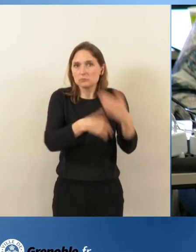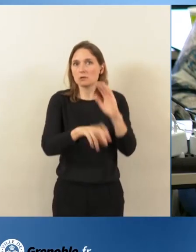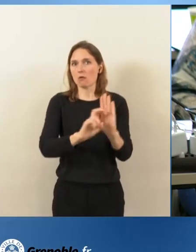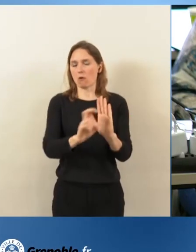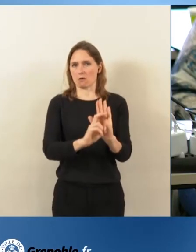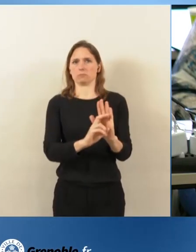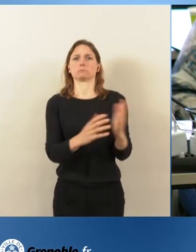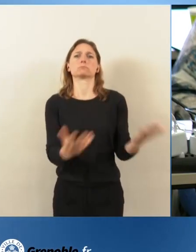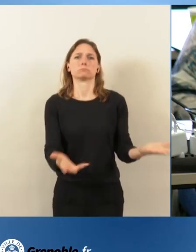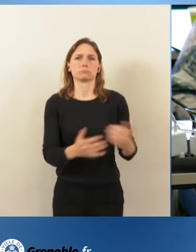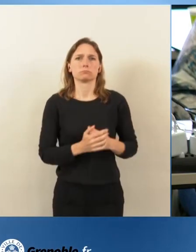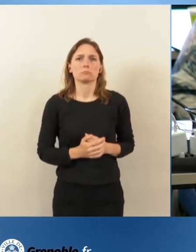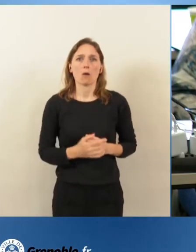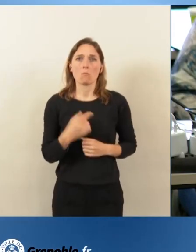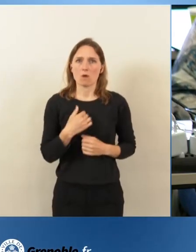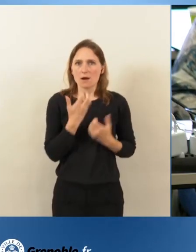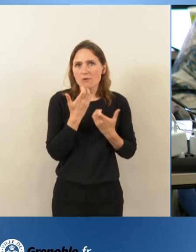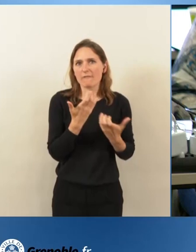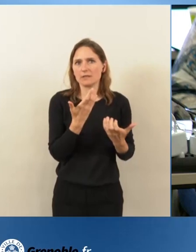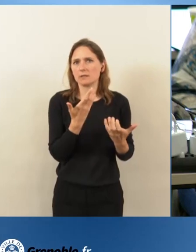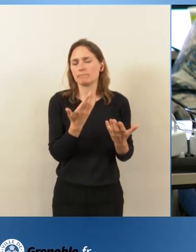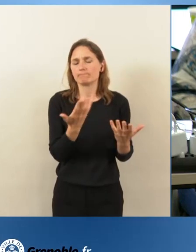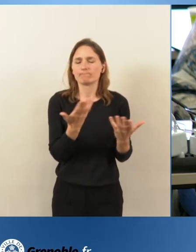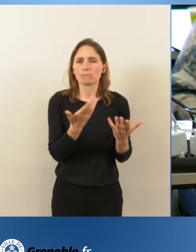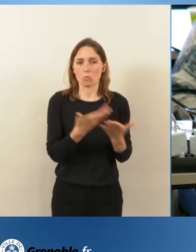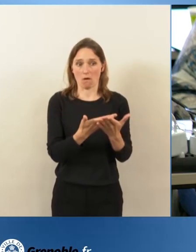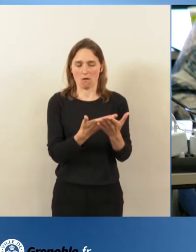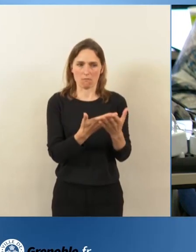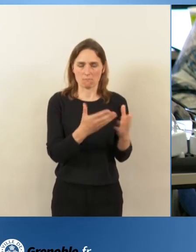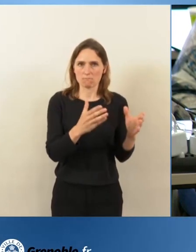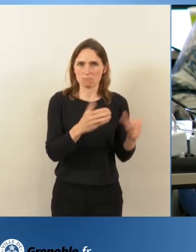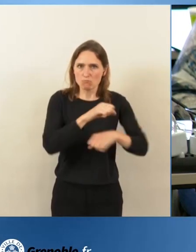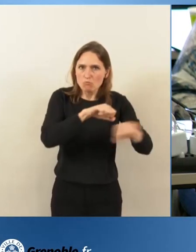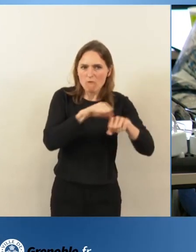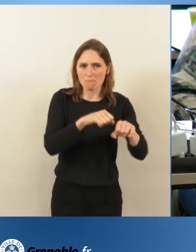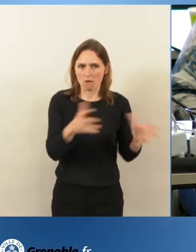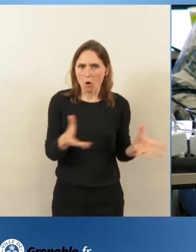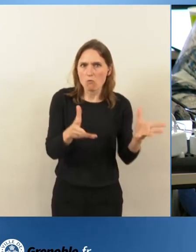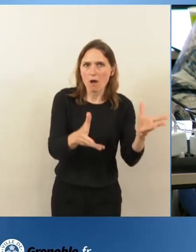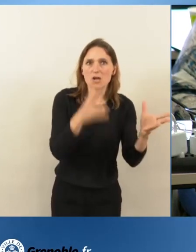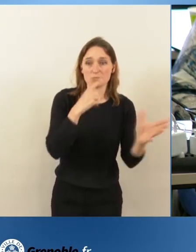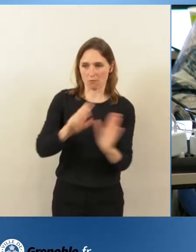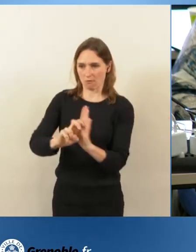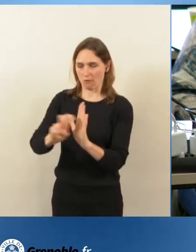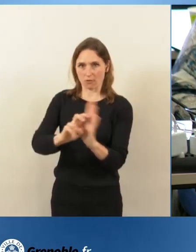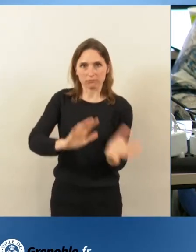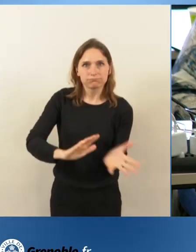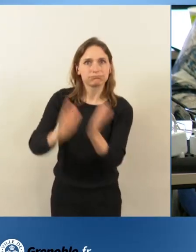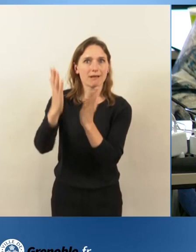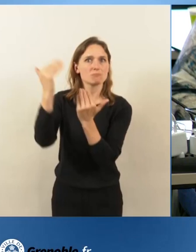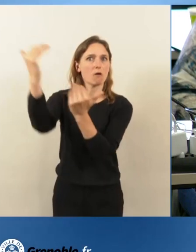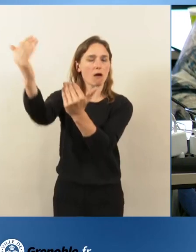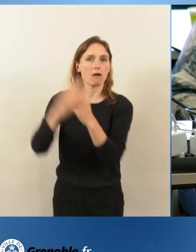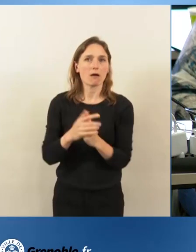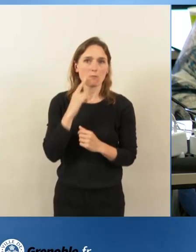moi j'ai envie de porter cette ce mouvement comme un espoir un espoir pour Grenoble un espoir pour les propositions